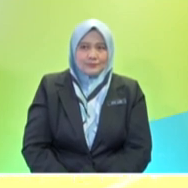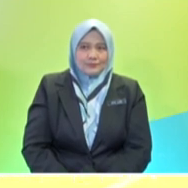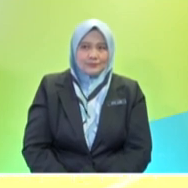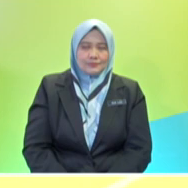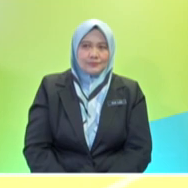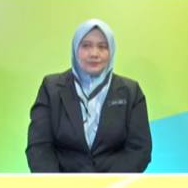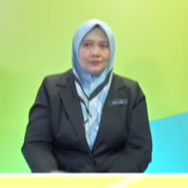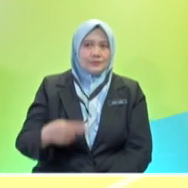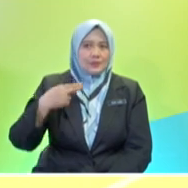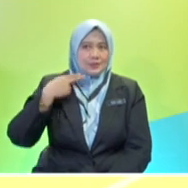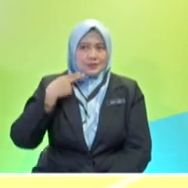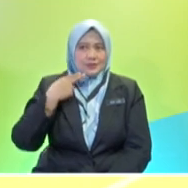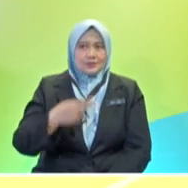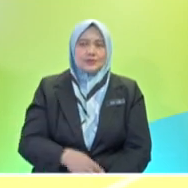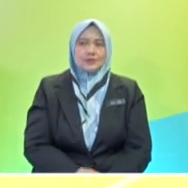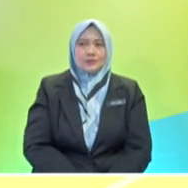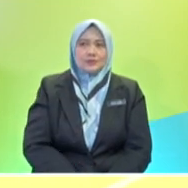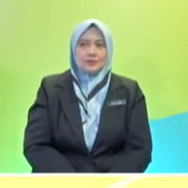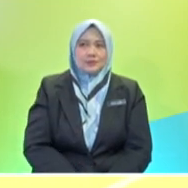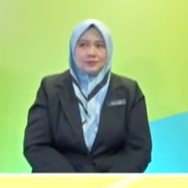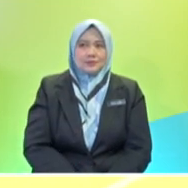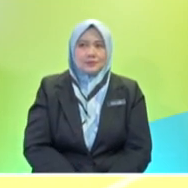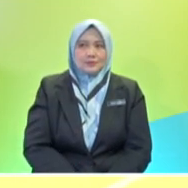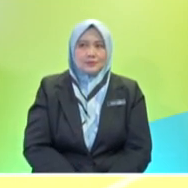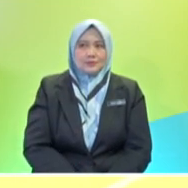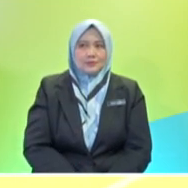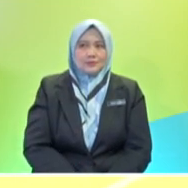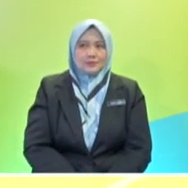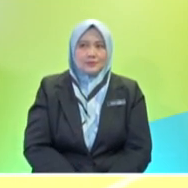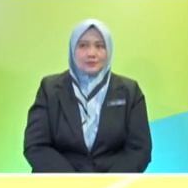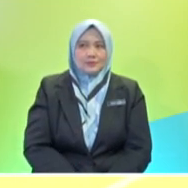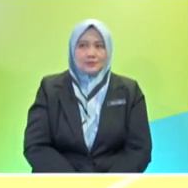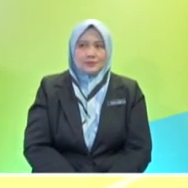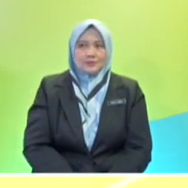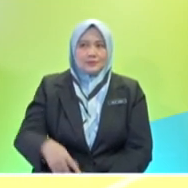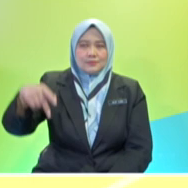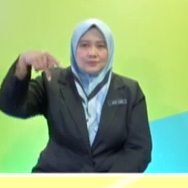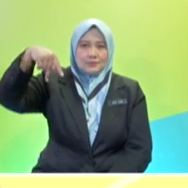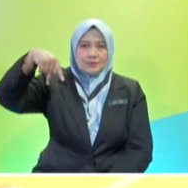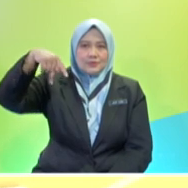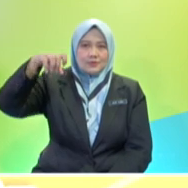silakan. Hanan lagi. Dipersilakan Hanan. Siapa cepat, dia dapat.